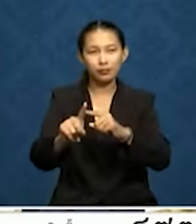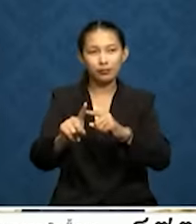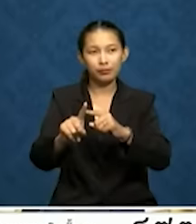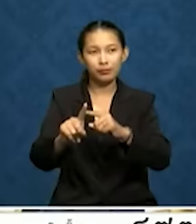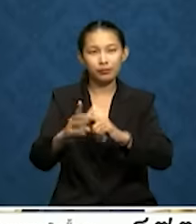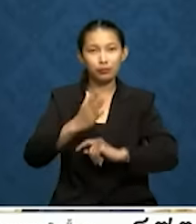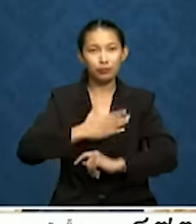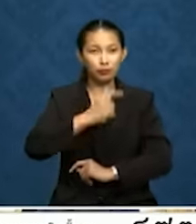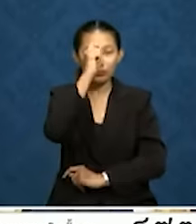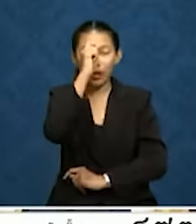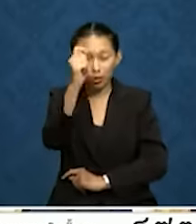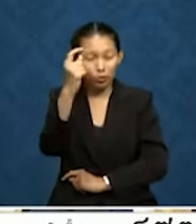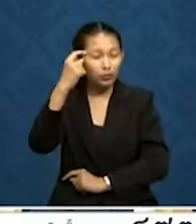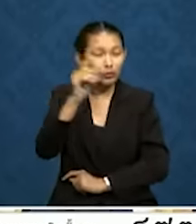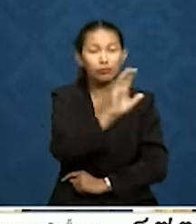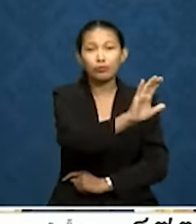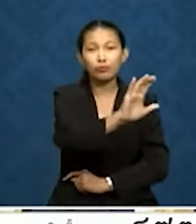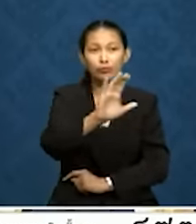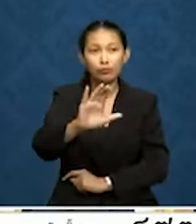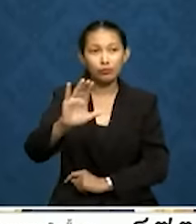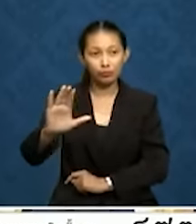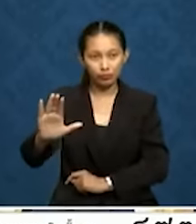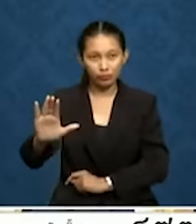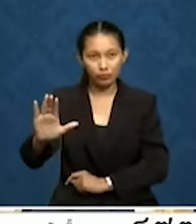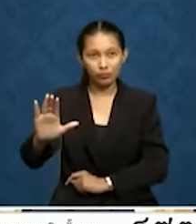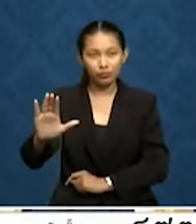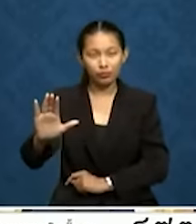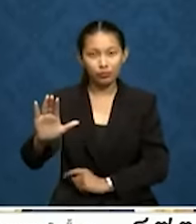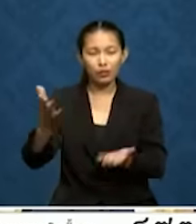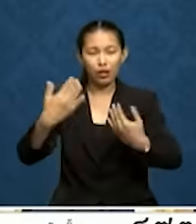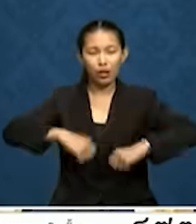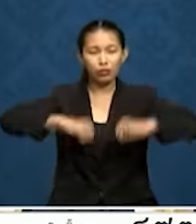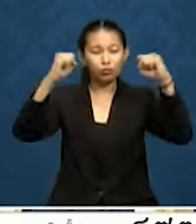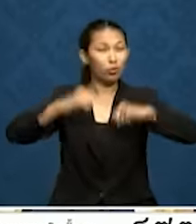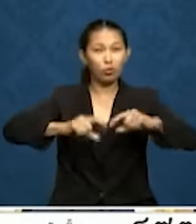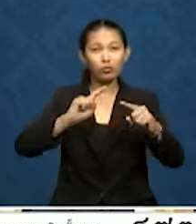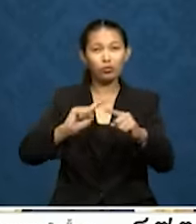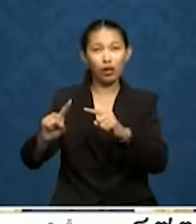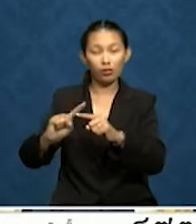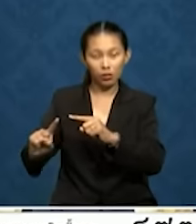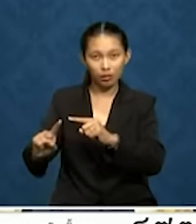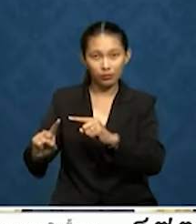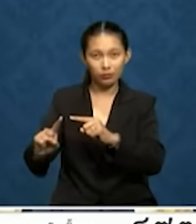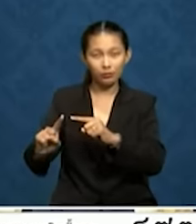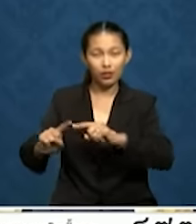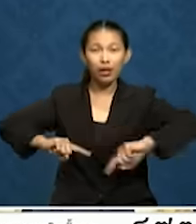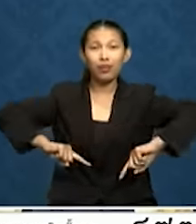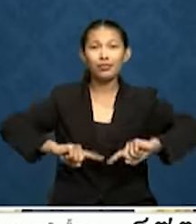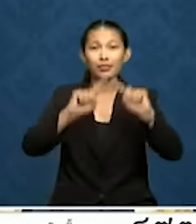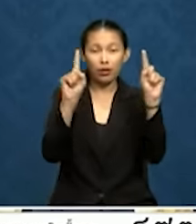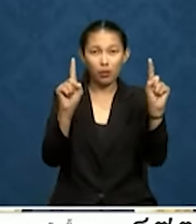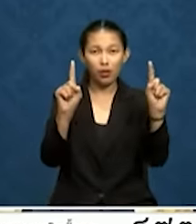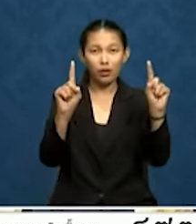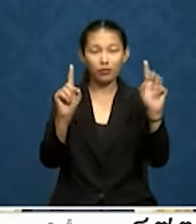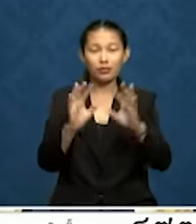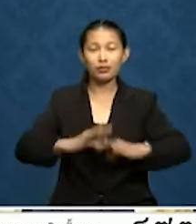ผมเคารพความคิดเห็นและข้อตกลงใดๆแต่ทั้งนี้ทั้งนั้น